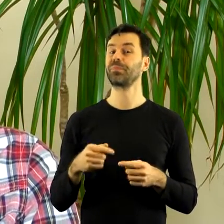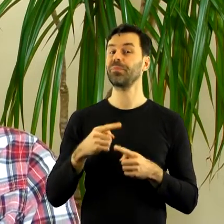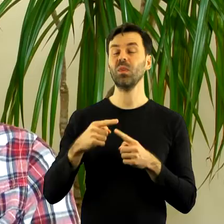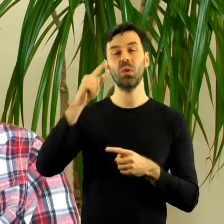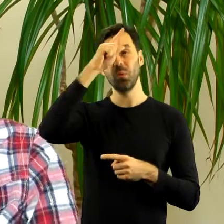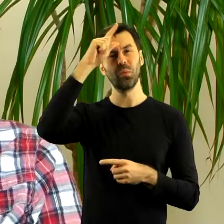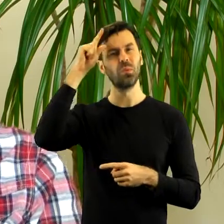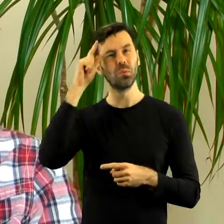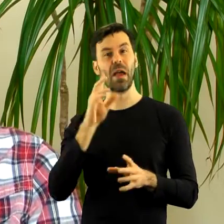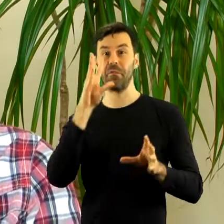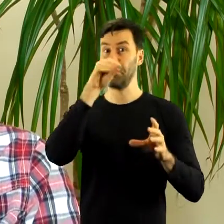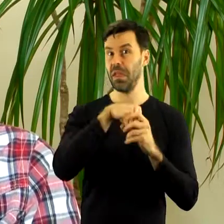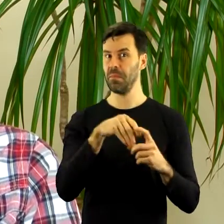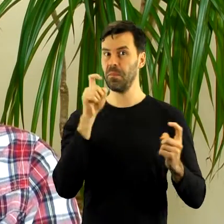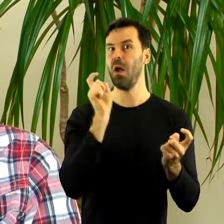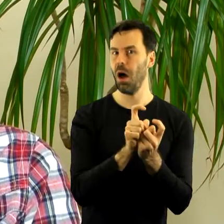Część osób